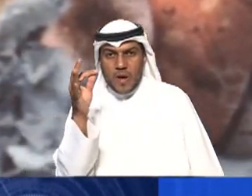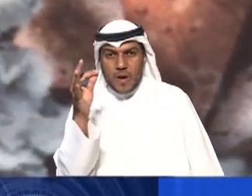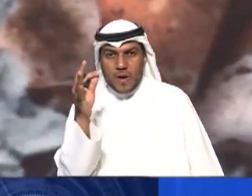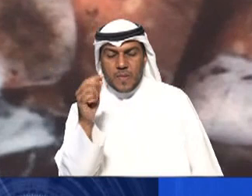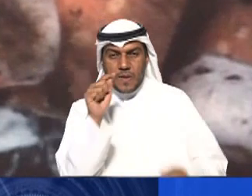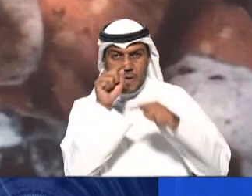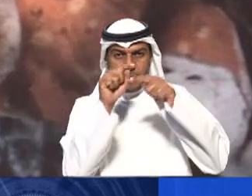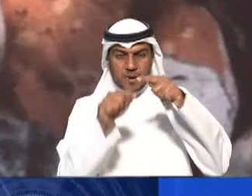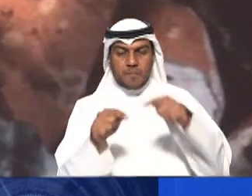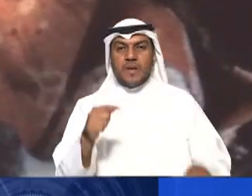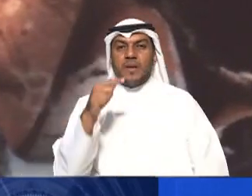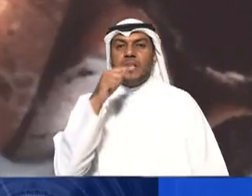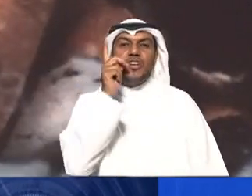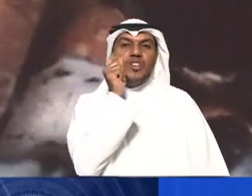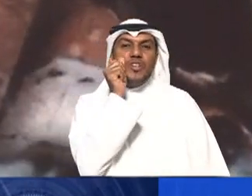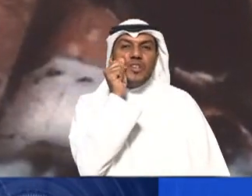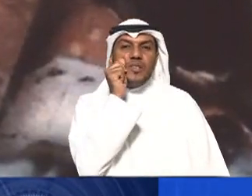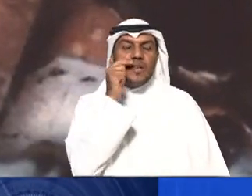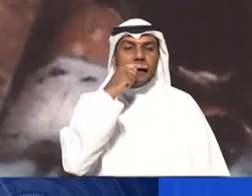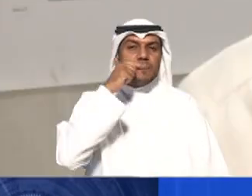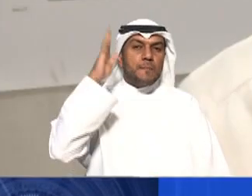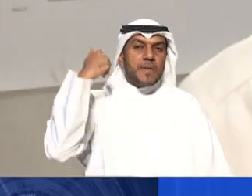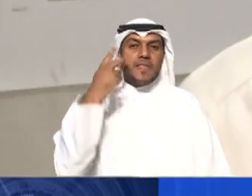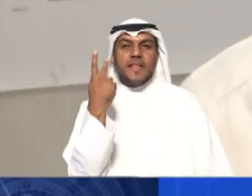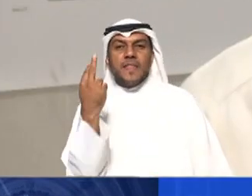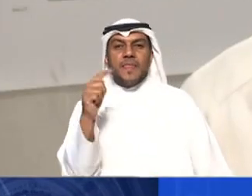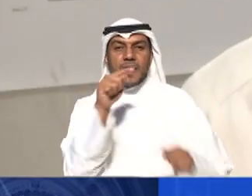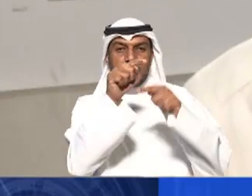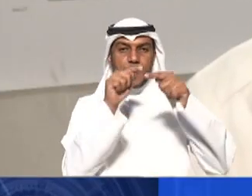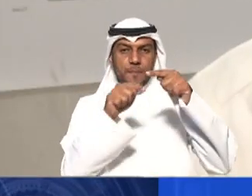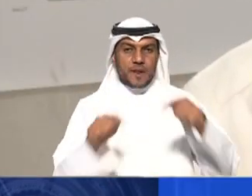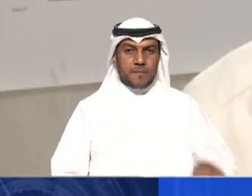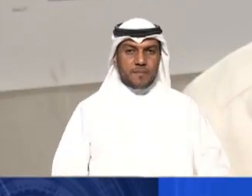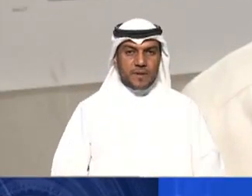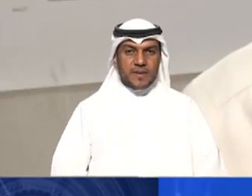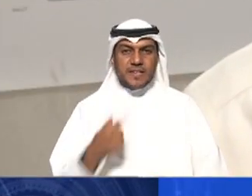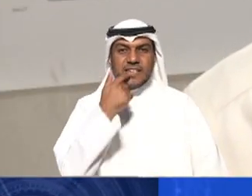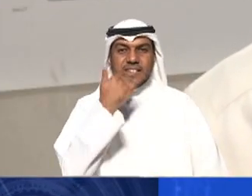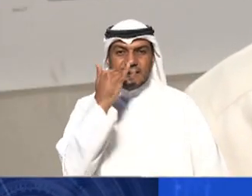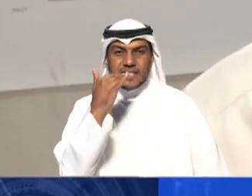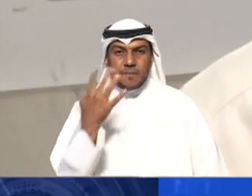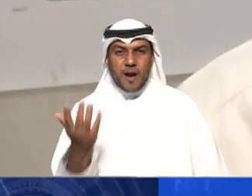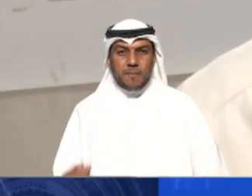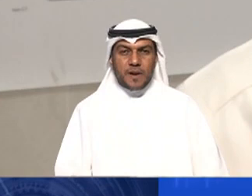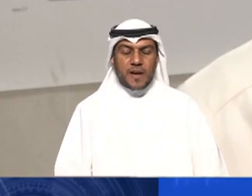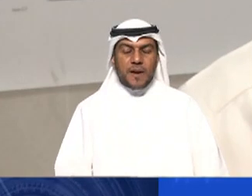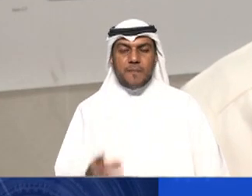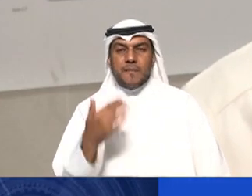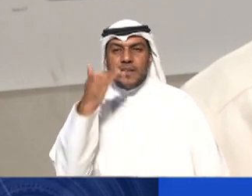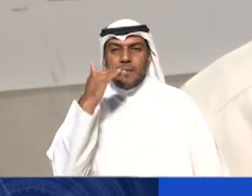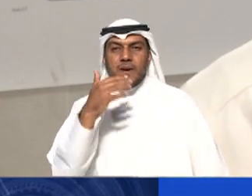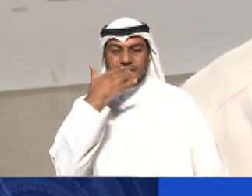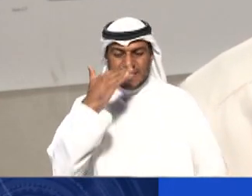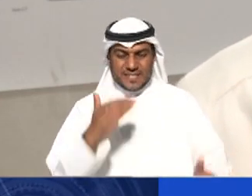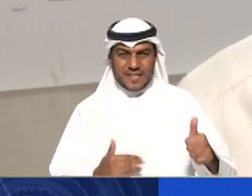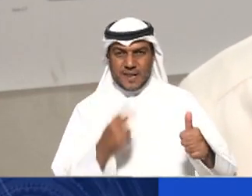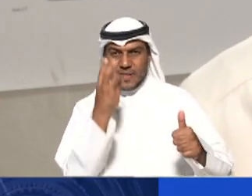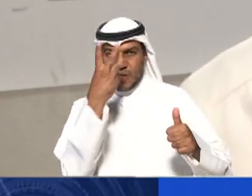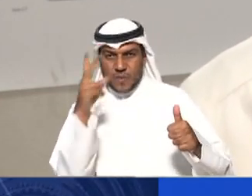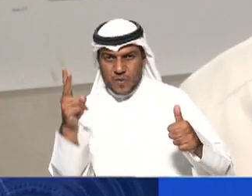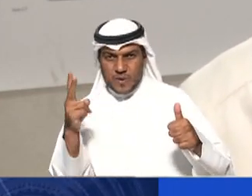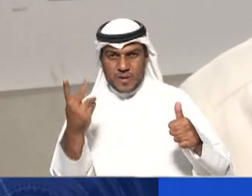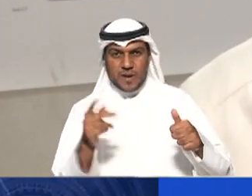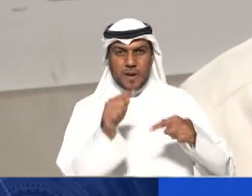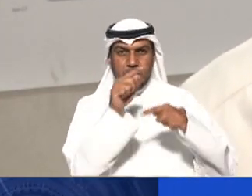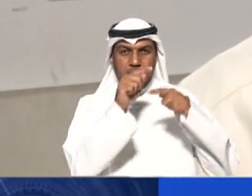35% بين الرجال و 2% بين النساء. اليافعين حوالي 15%، 23% الفتيان و